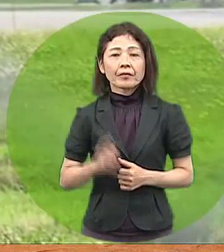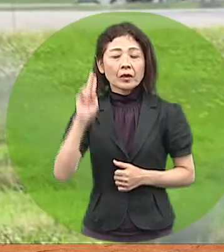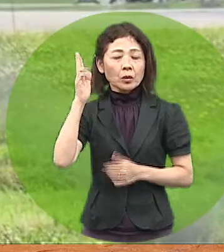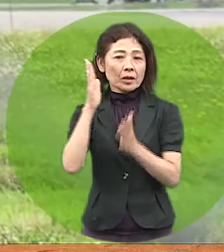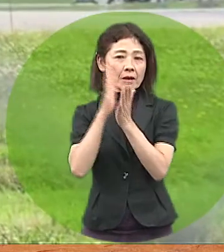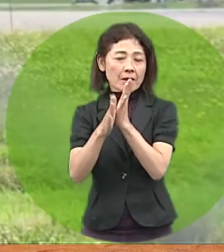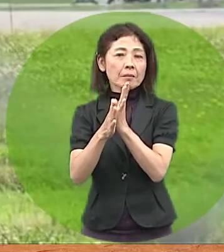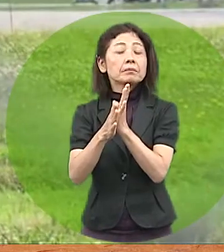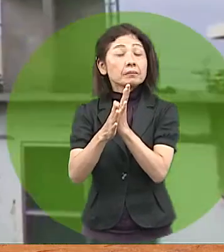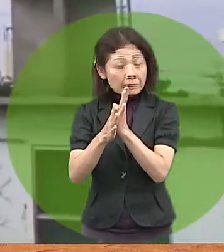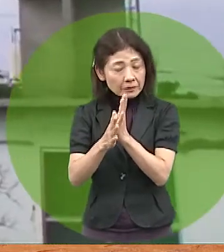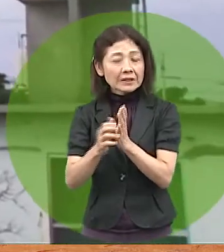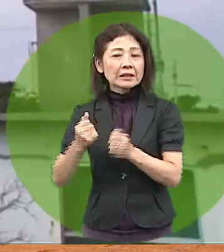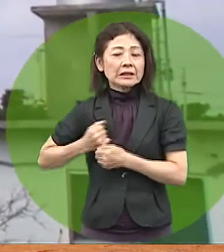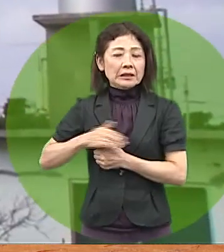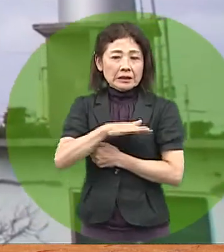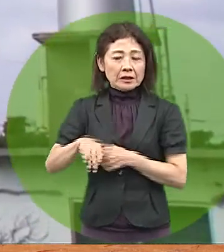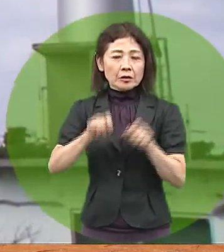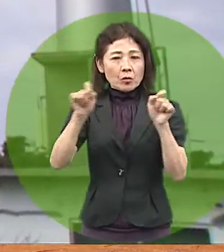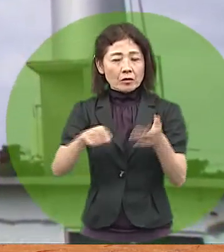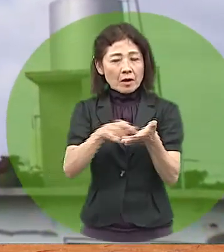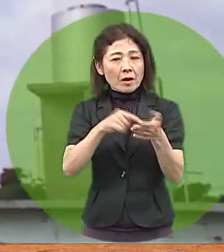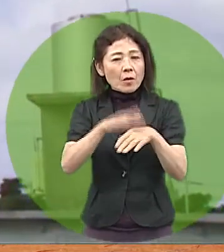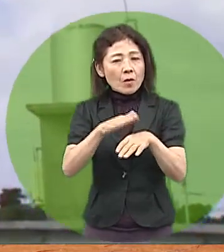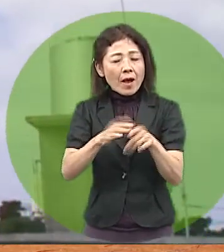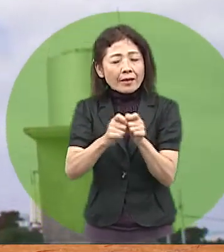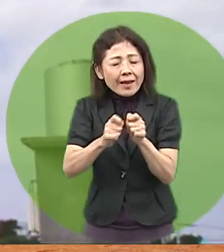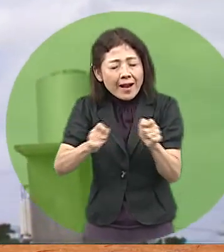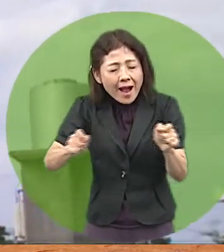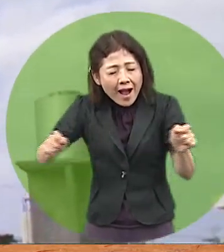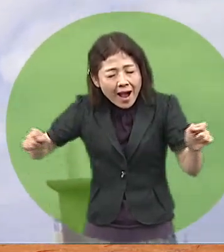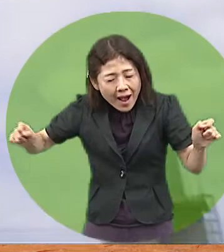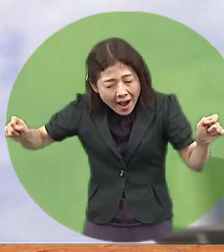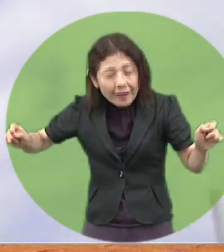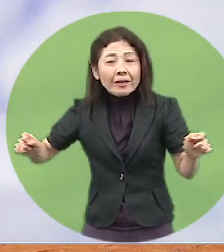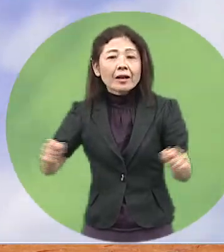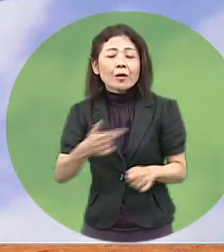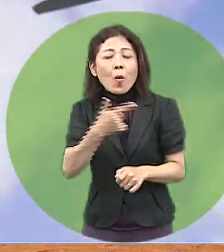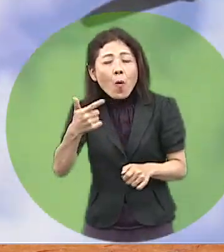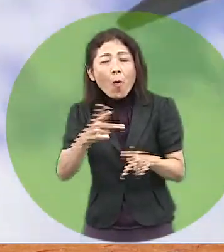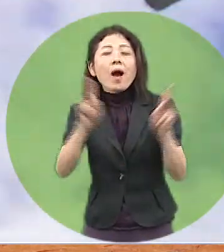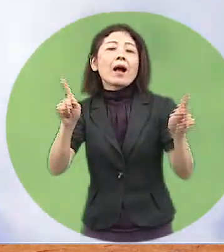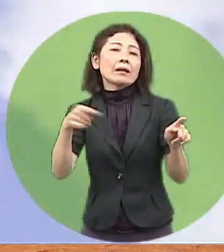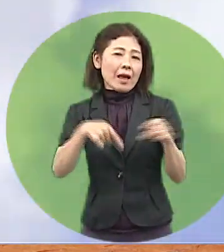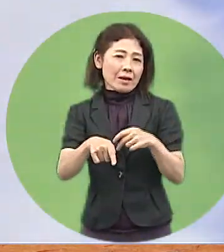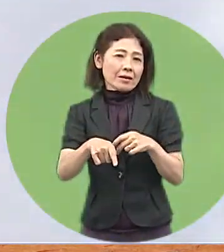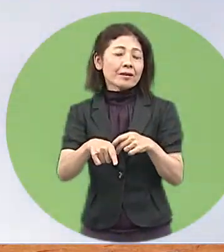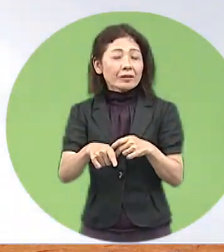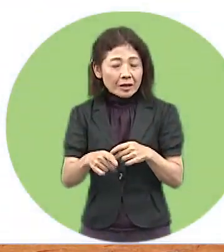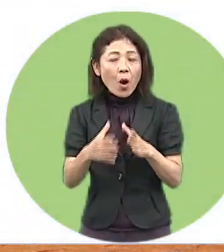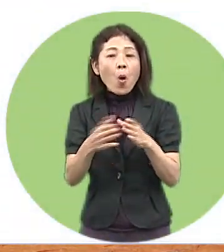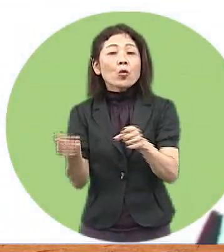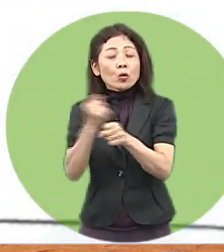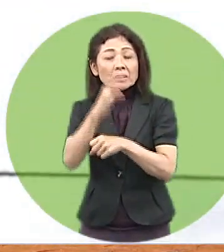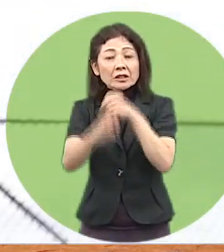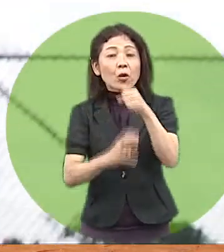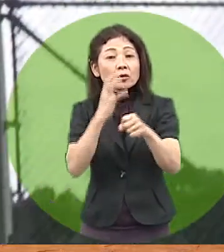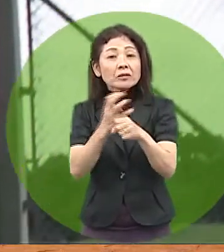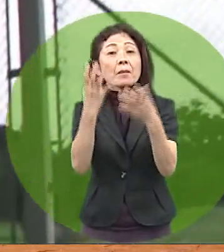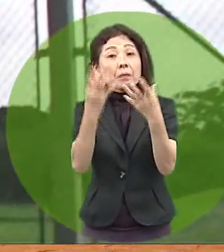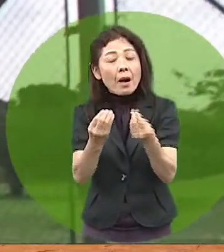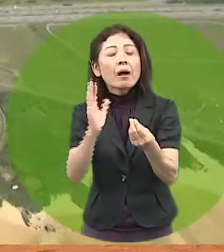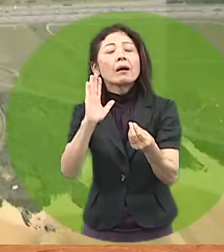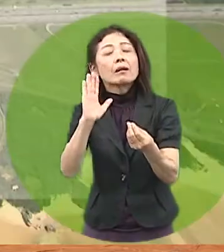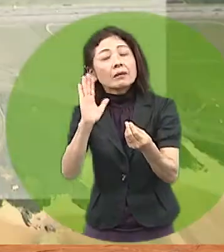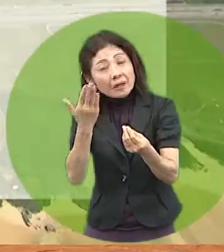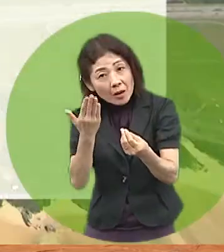沖縄県にとって基地問題の解決は長年にわたる重要な課題です本土復帰から40年が過ぎた今